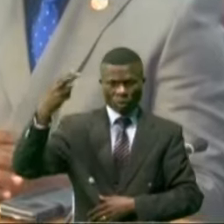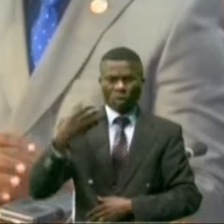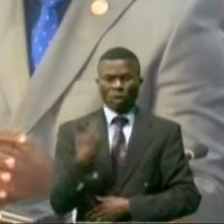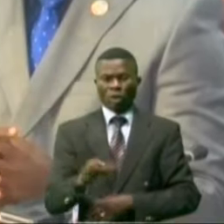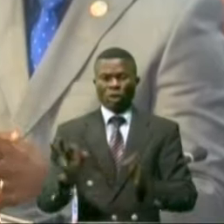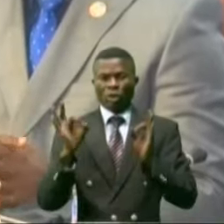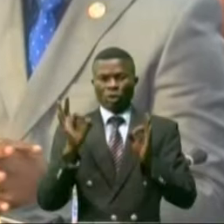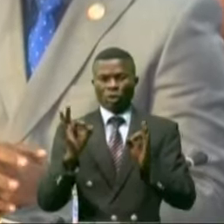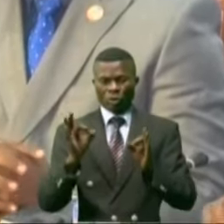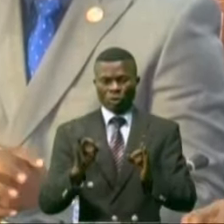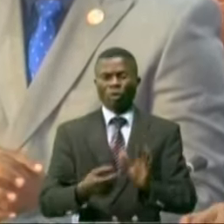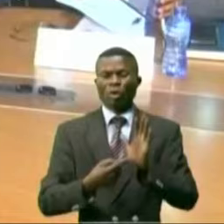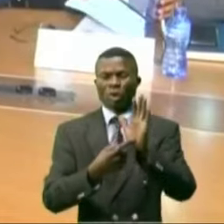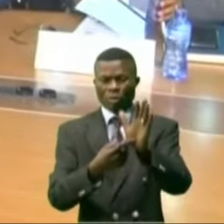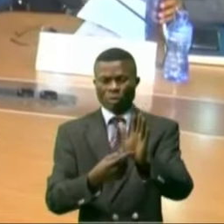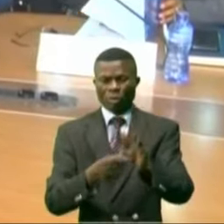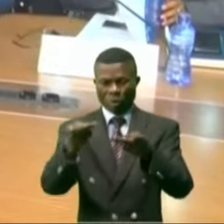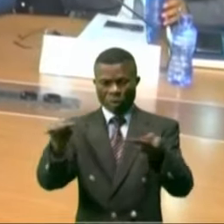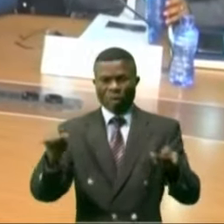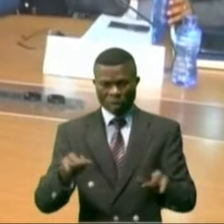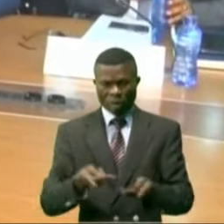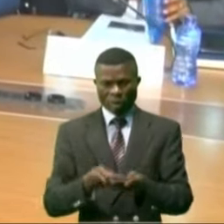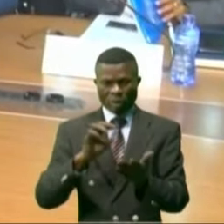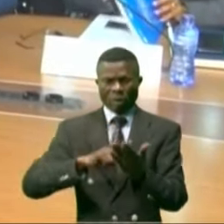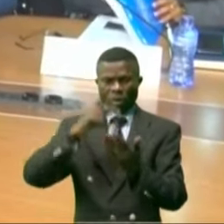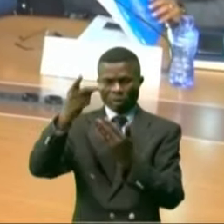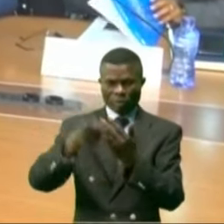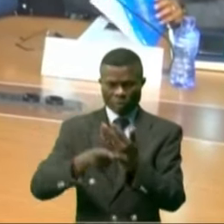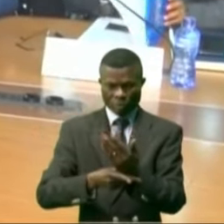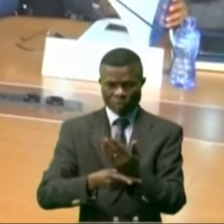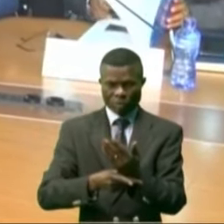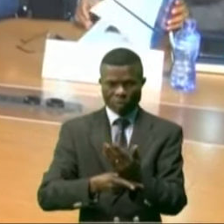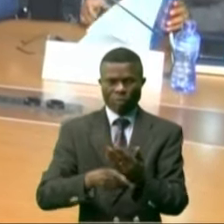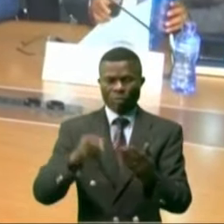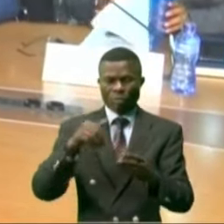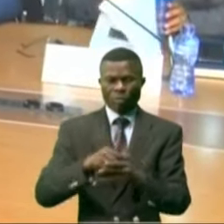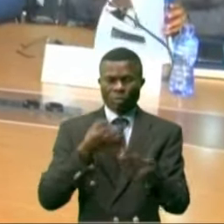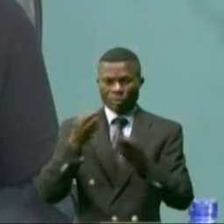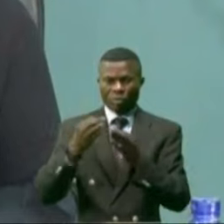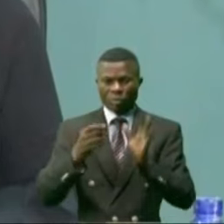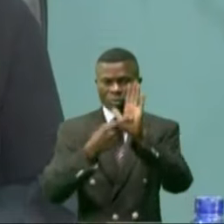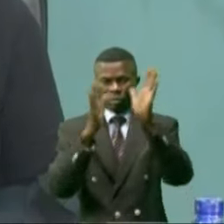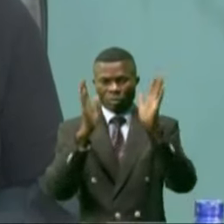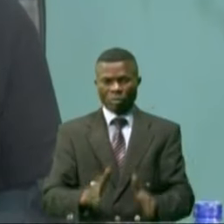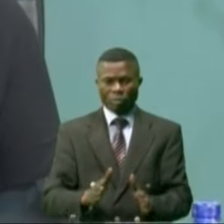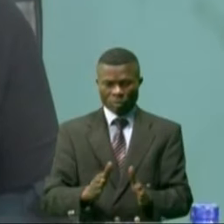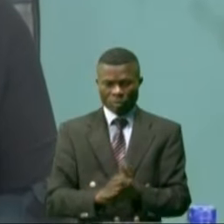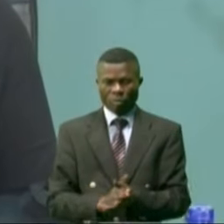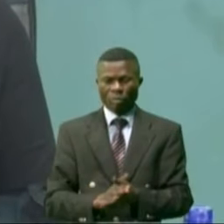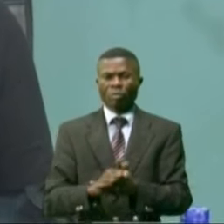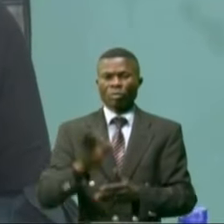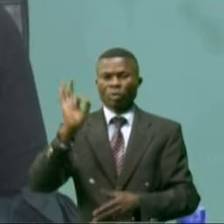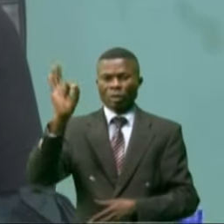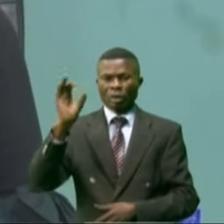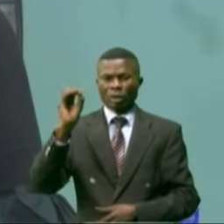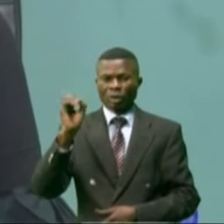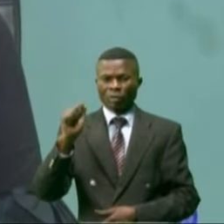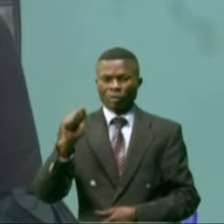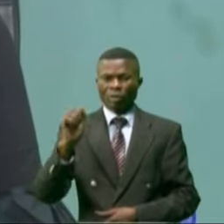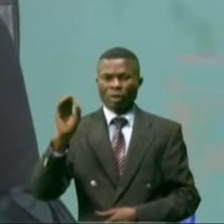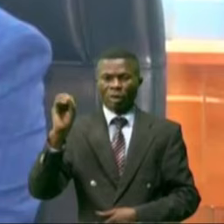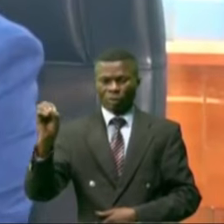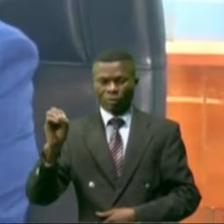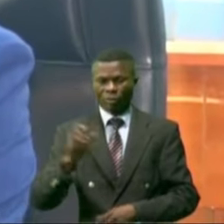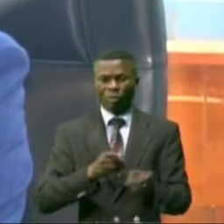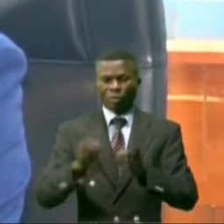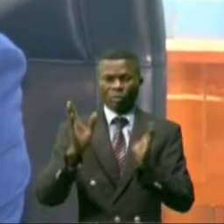ont été apportées dans ce cadre de programmation pays, a souligné le représentant pays de la FAO.